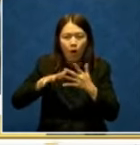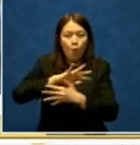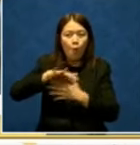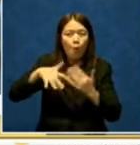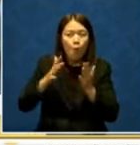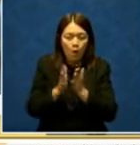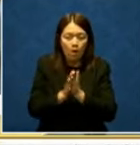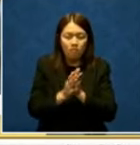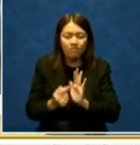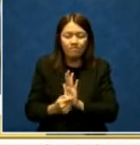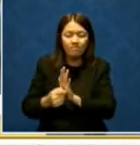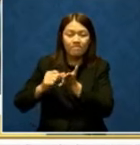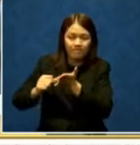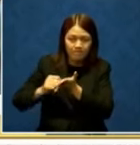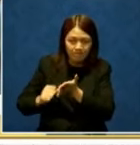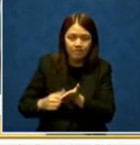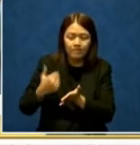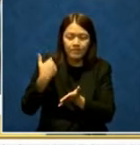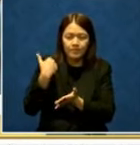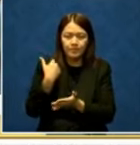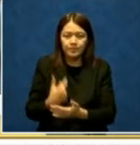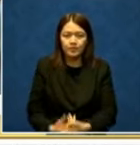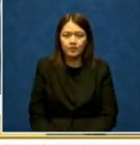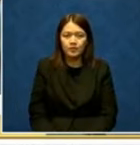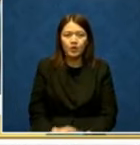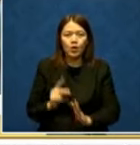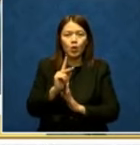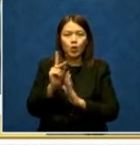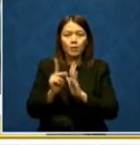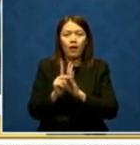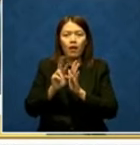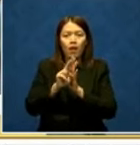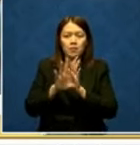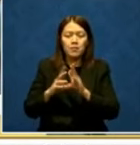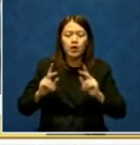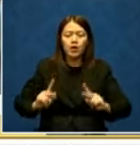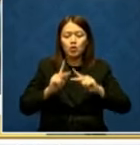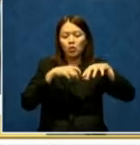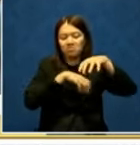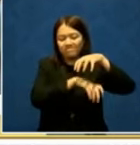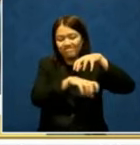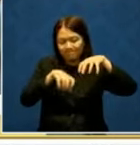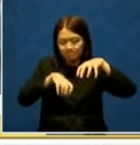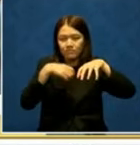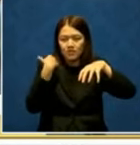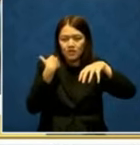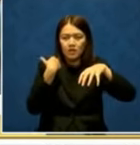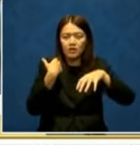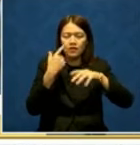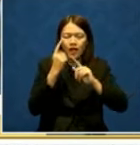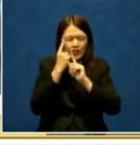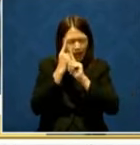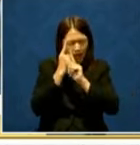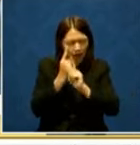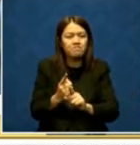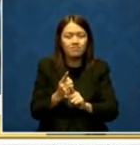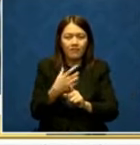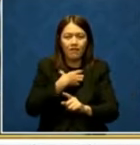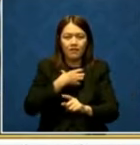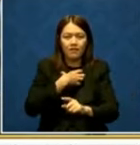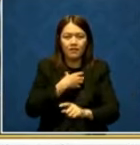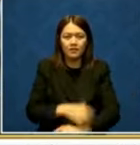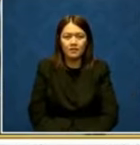ตั้งเรื่องเสนอปรับปรุงนะครับพวกกฎระเบียบต่างๆในกระทรวงบวงกรมได้เลยนะครับก็อยากให้ท่านลองติดตามนะครับก็